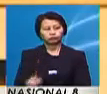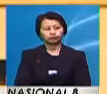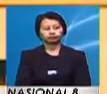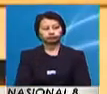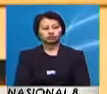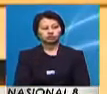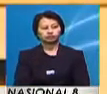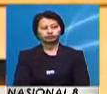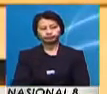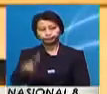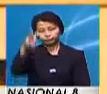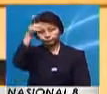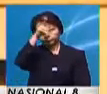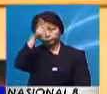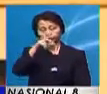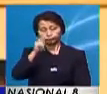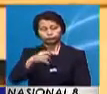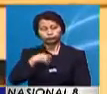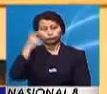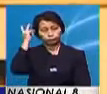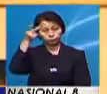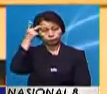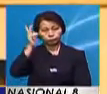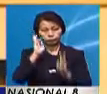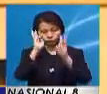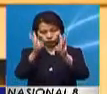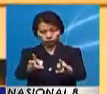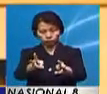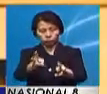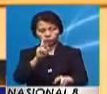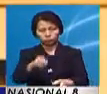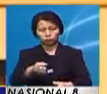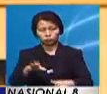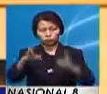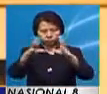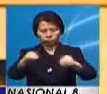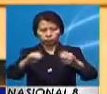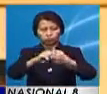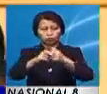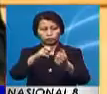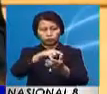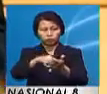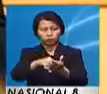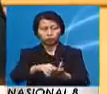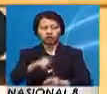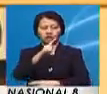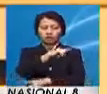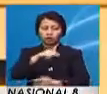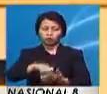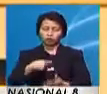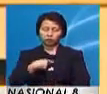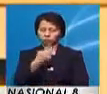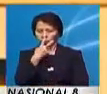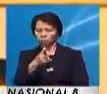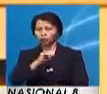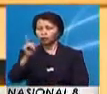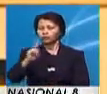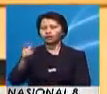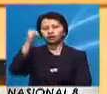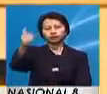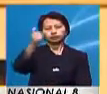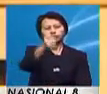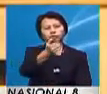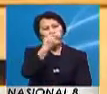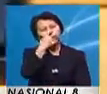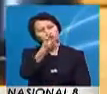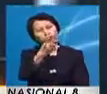kena ada political will. Betul-betul mempunyai political will untuk membenteras masalah ini. Hari ini kita lihat, di mana-mana saja kita pergi, kita